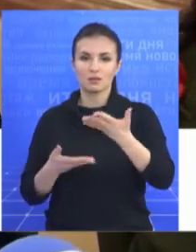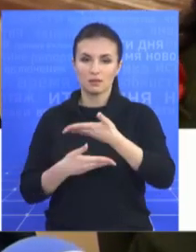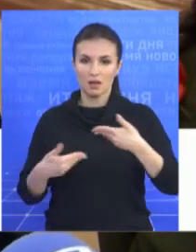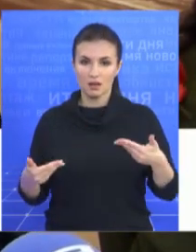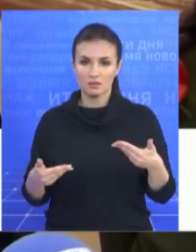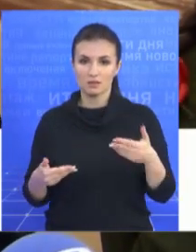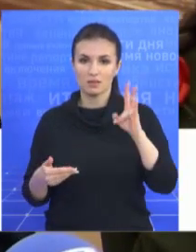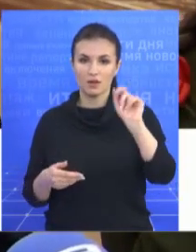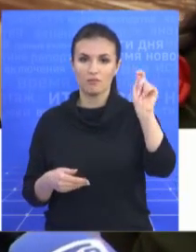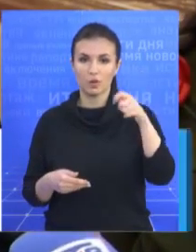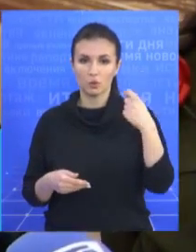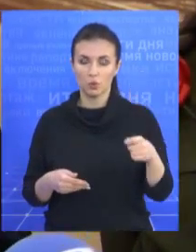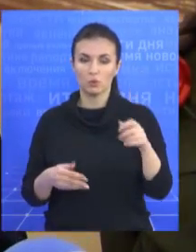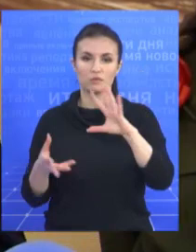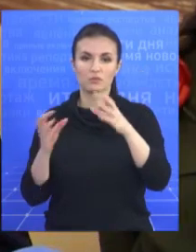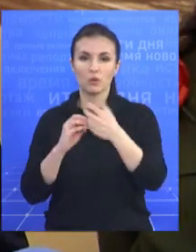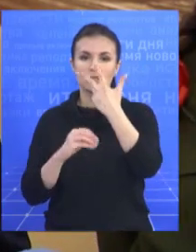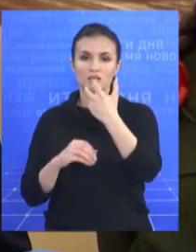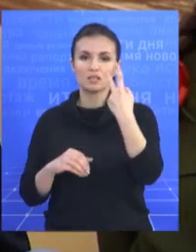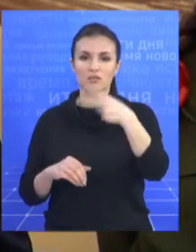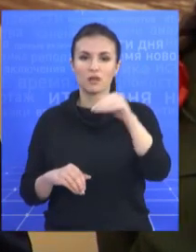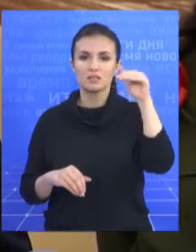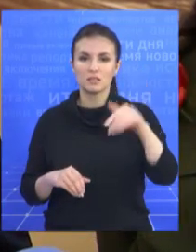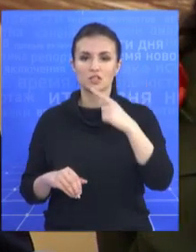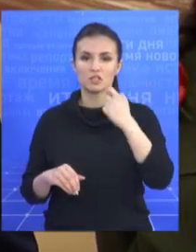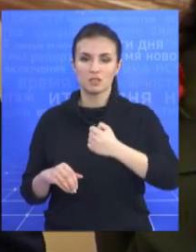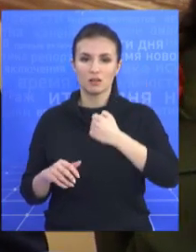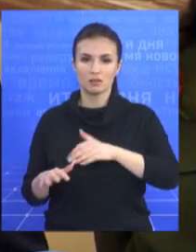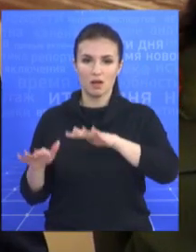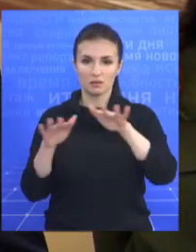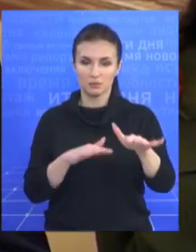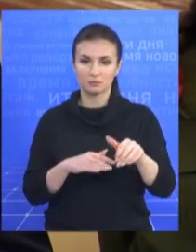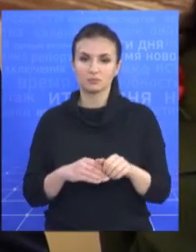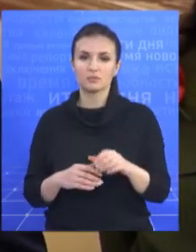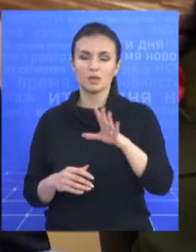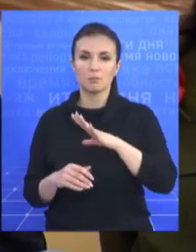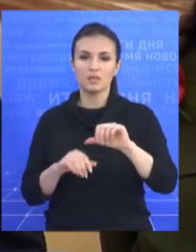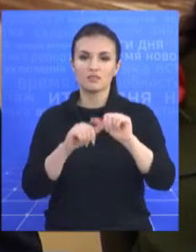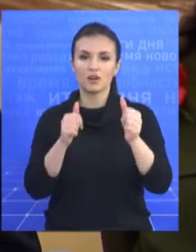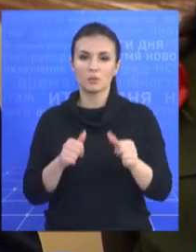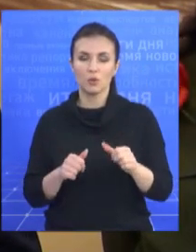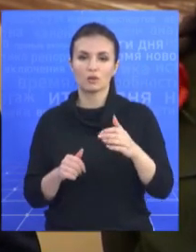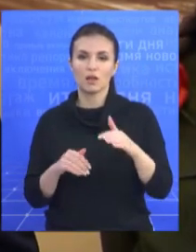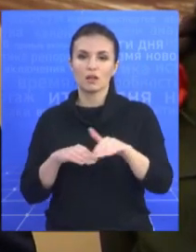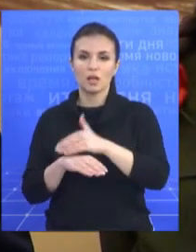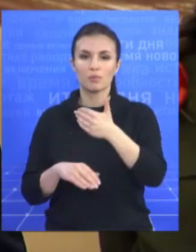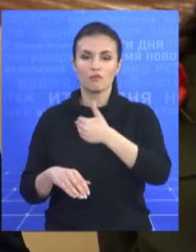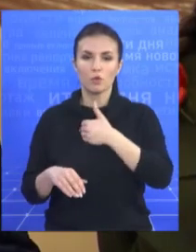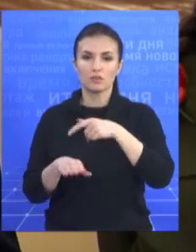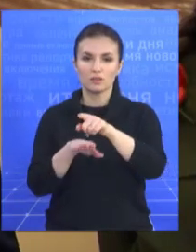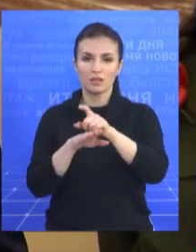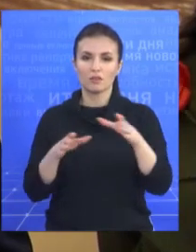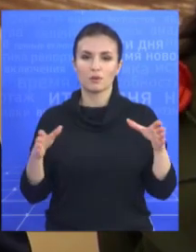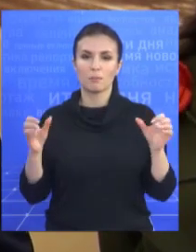нас на войну ушло 320 тысяч солдат. Был сформирован добровольческий